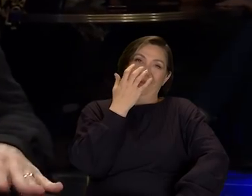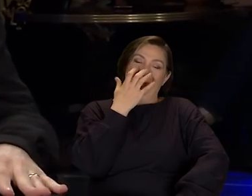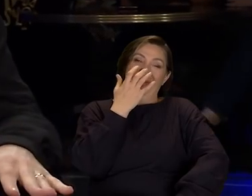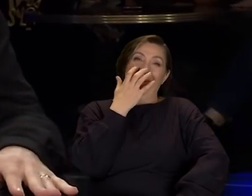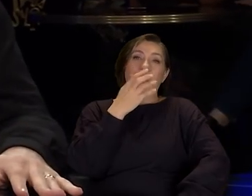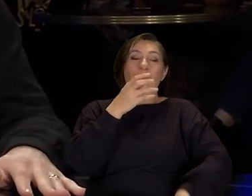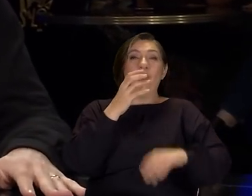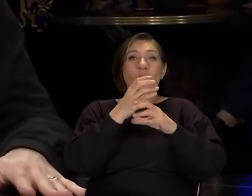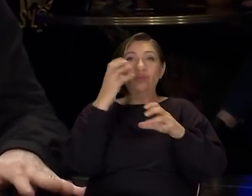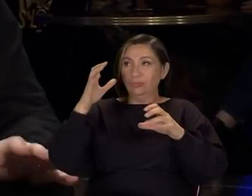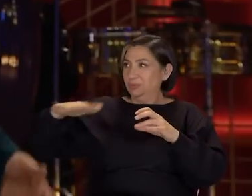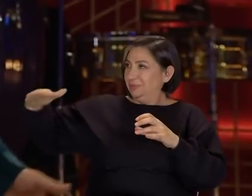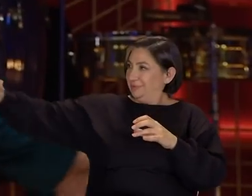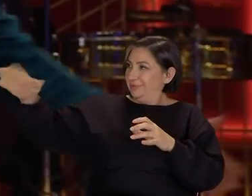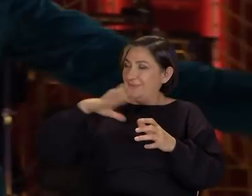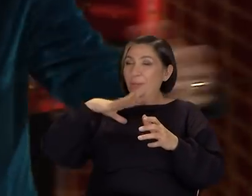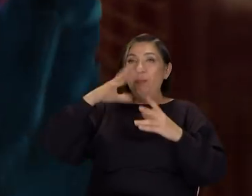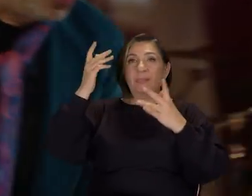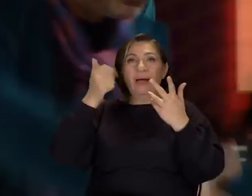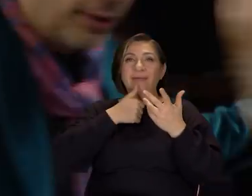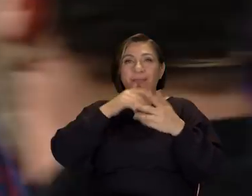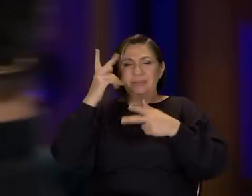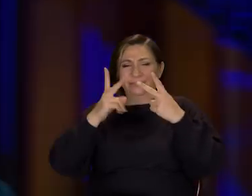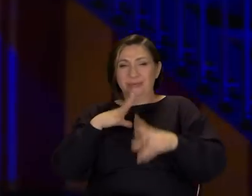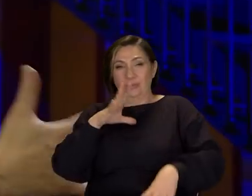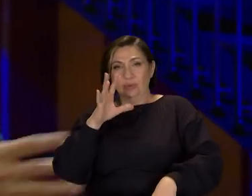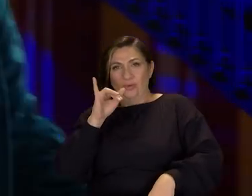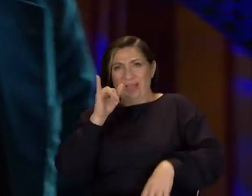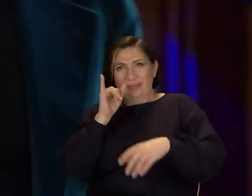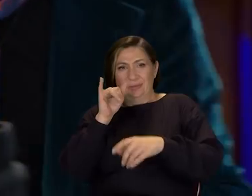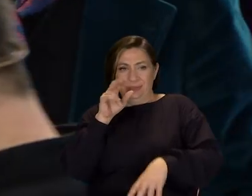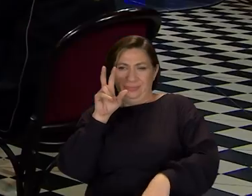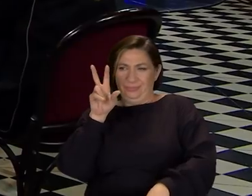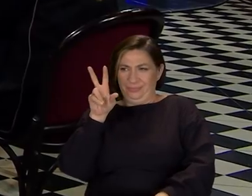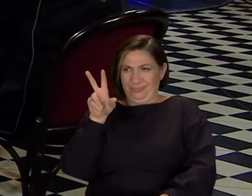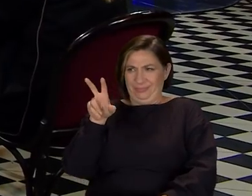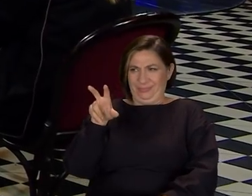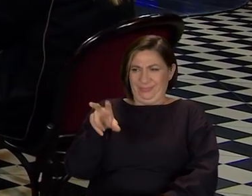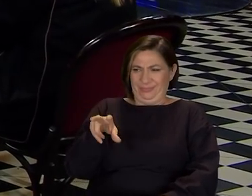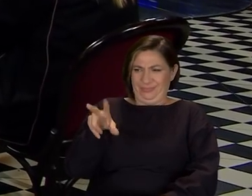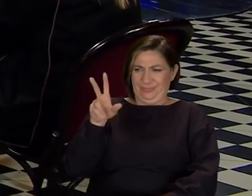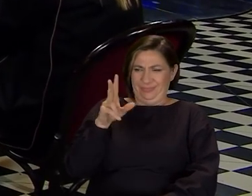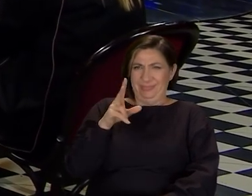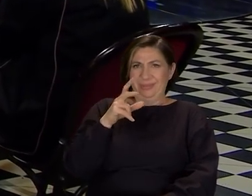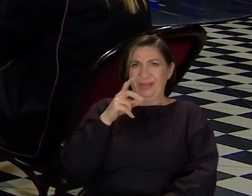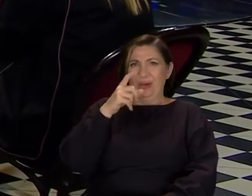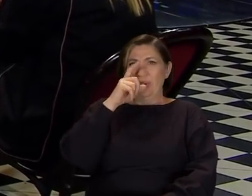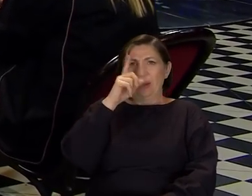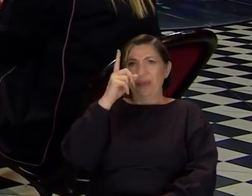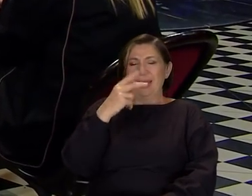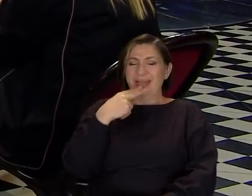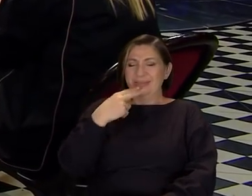ve otobüsler duruyor filan orada. Bir takım insanlar böyle tuvalete koşup filan. Sonra kapıda bir bakıyorlar Okan Bayülgen bir